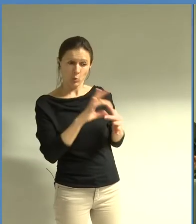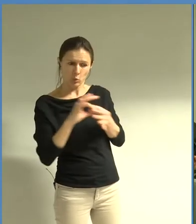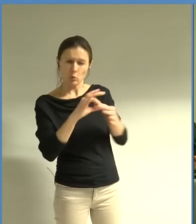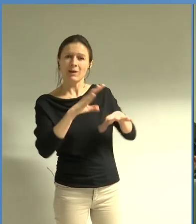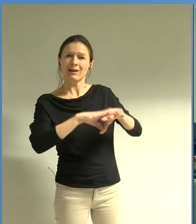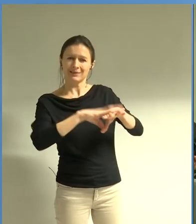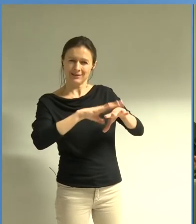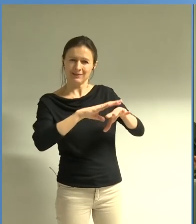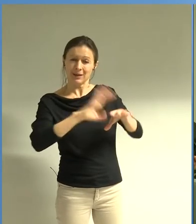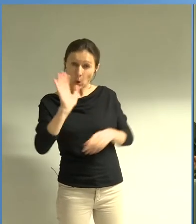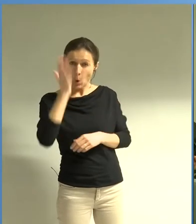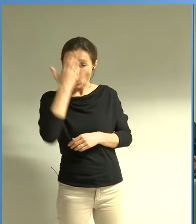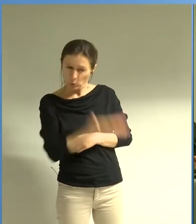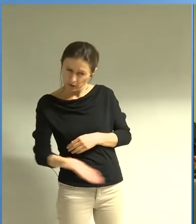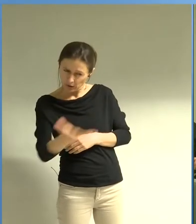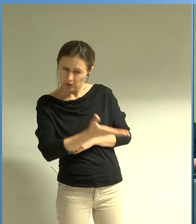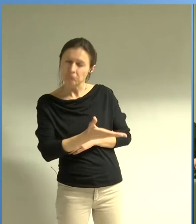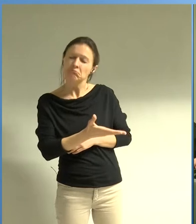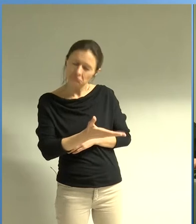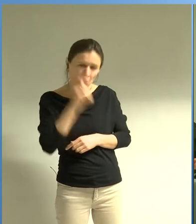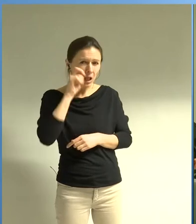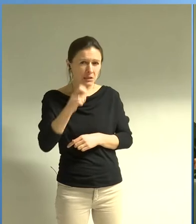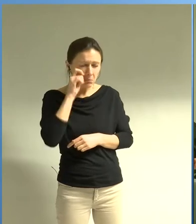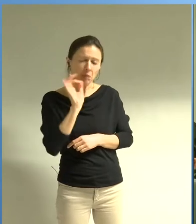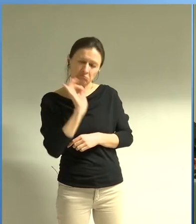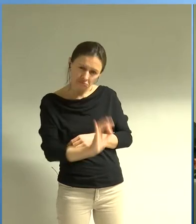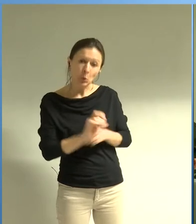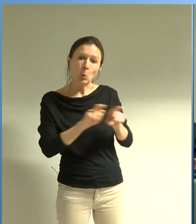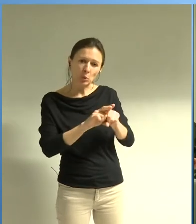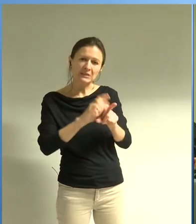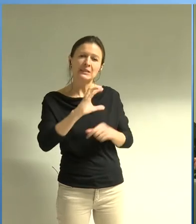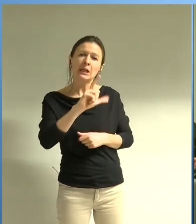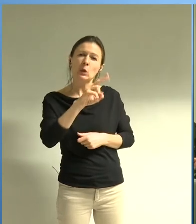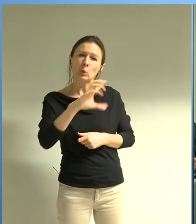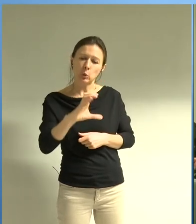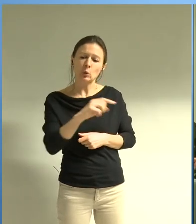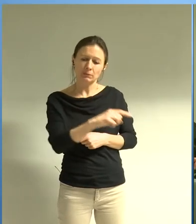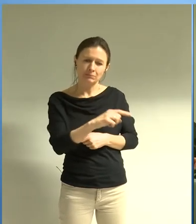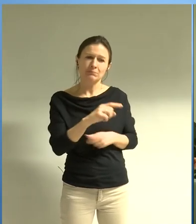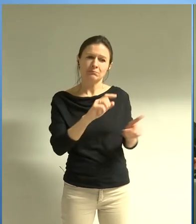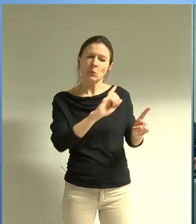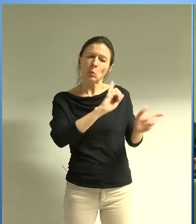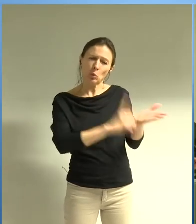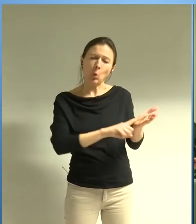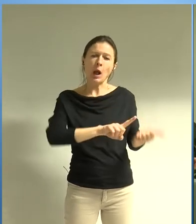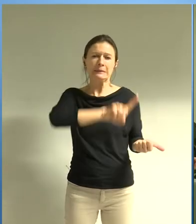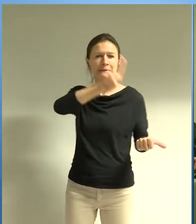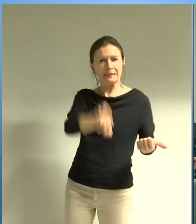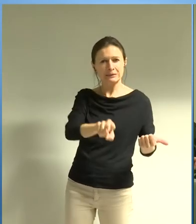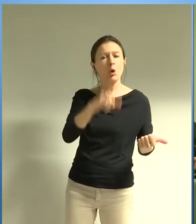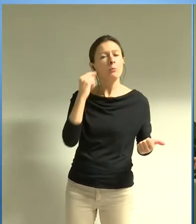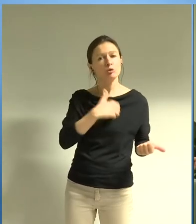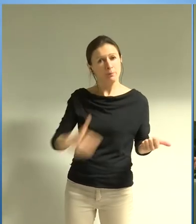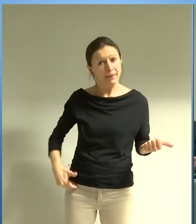en donnant la capacité vous et non de quartier et hawk luc de poser une question orale au maire à chaque conseil municipal tour